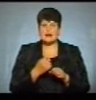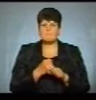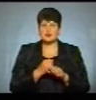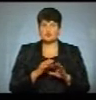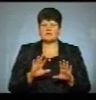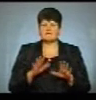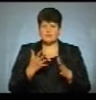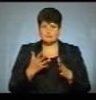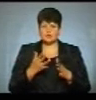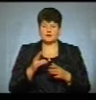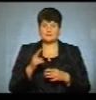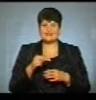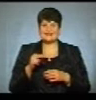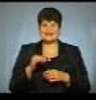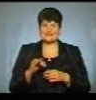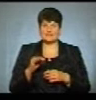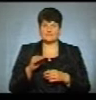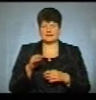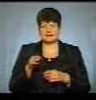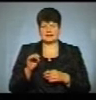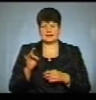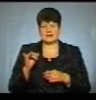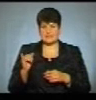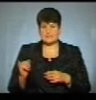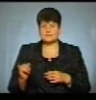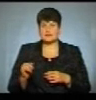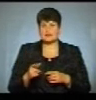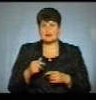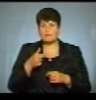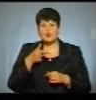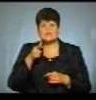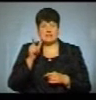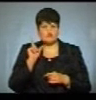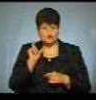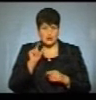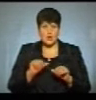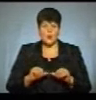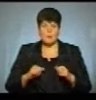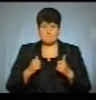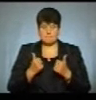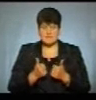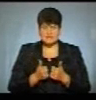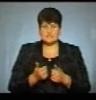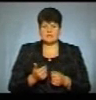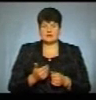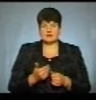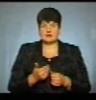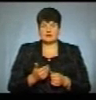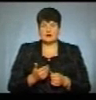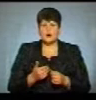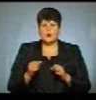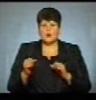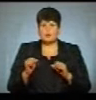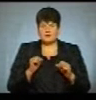випадок дифтерії. І буквально позавчора комісія, ініційована управлінням охорони